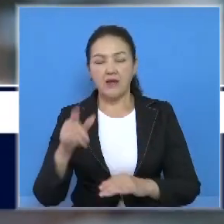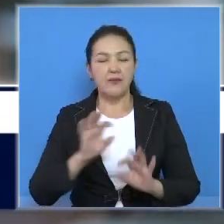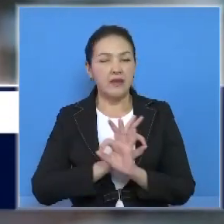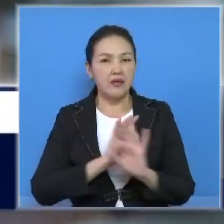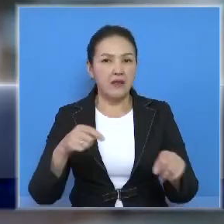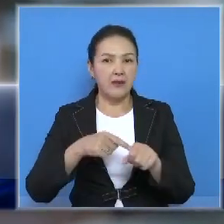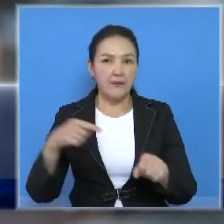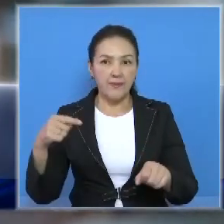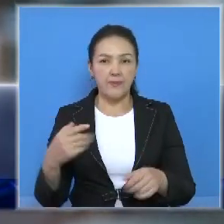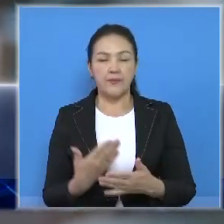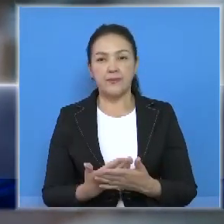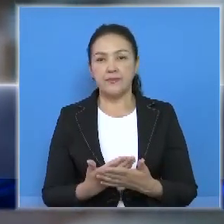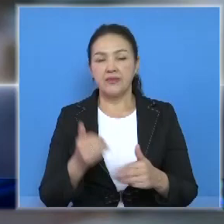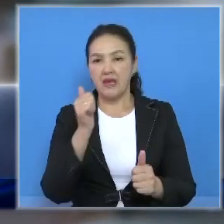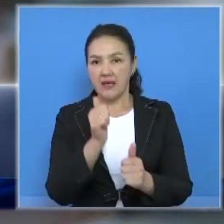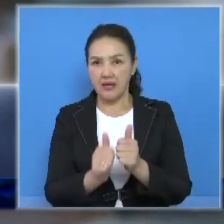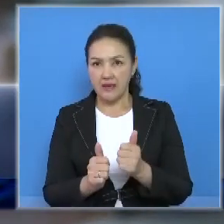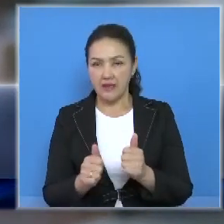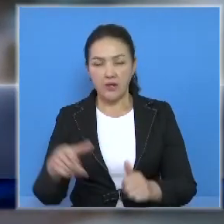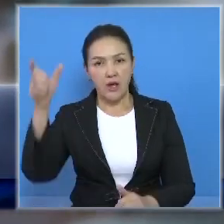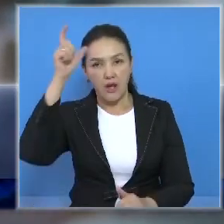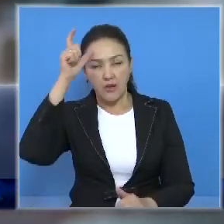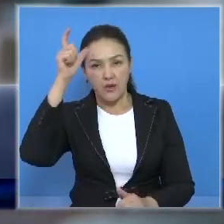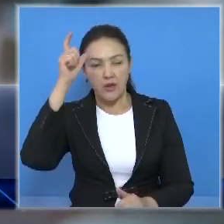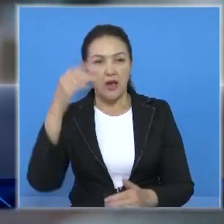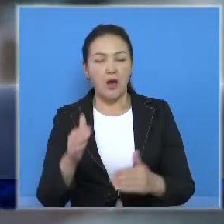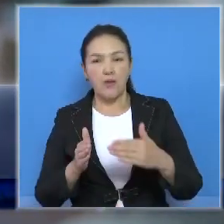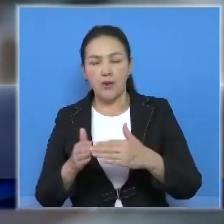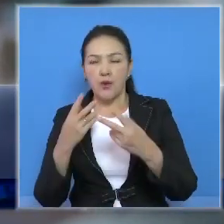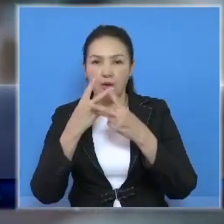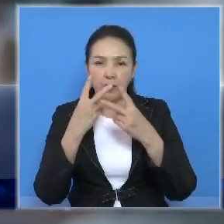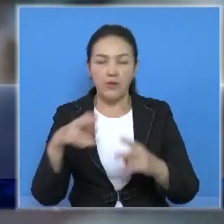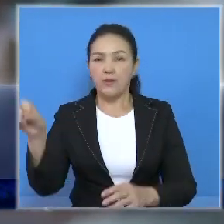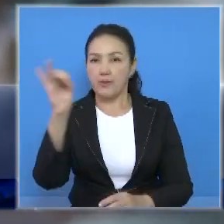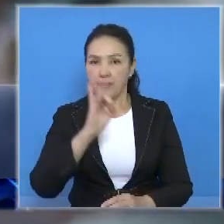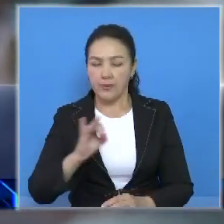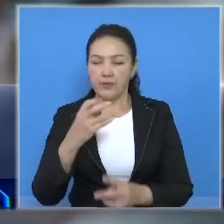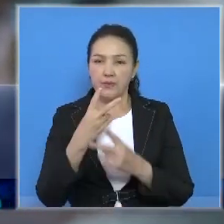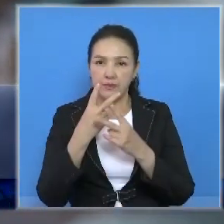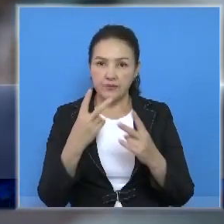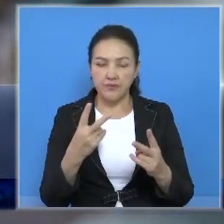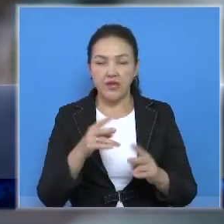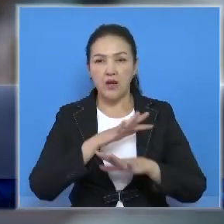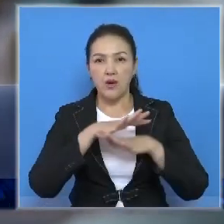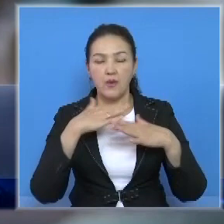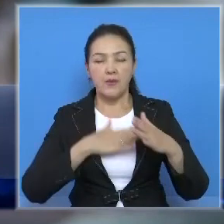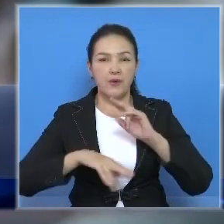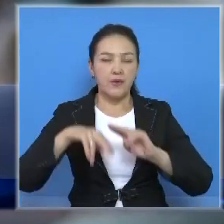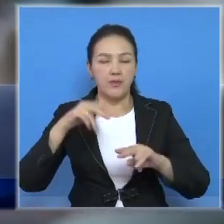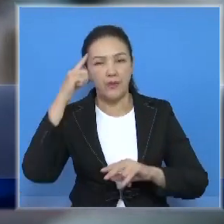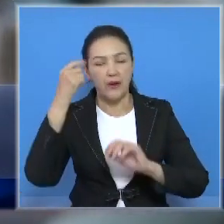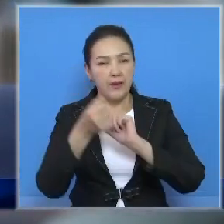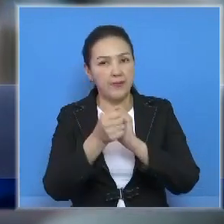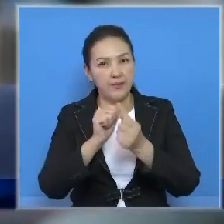әсер береді. Әр сол Түркияның әрбір бұрышын көріп, әрбір тарихи жәдігерлерді көріп, көп көңілге ой түйіп